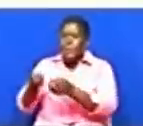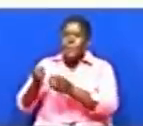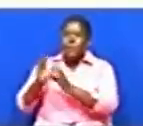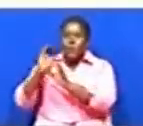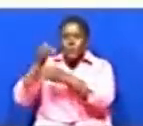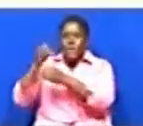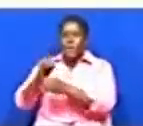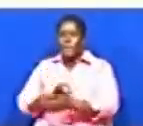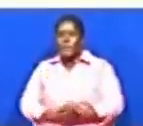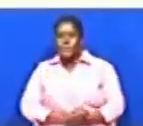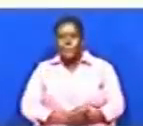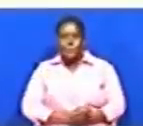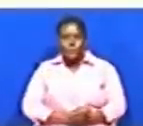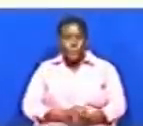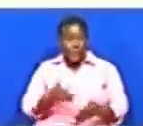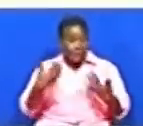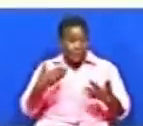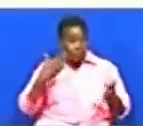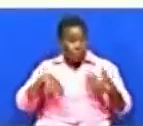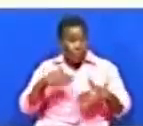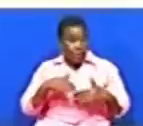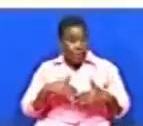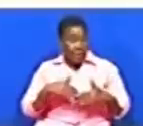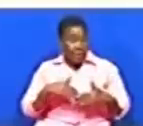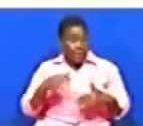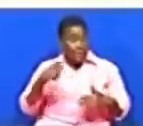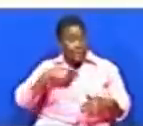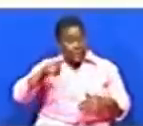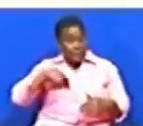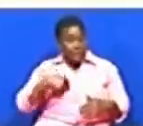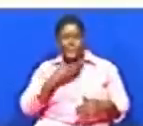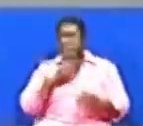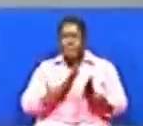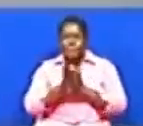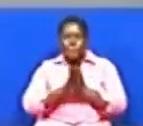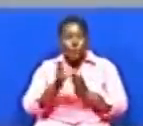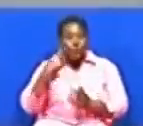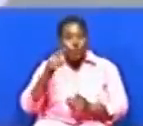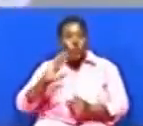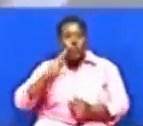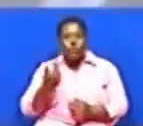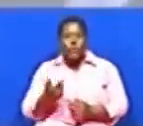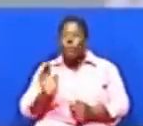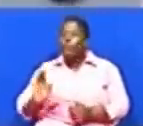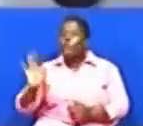kuitunza. Sisi tuone umuhimu wa chombo hiki kwa wananchi